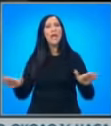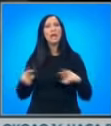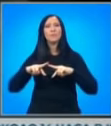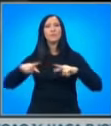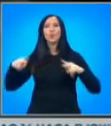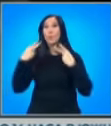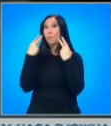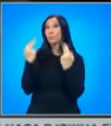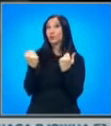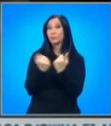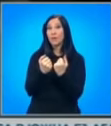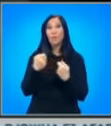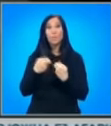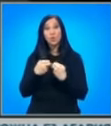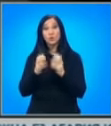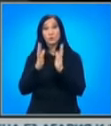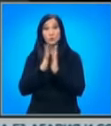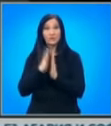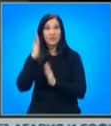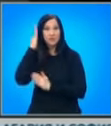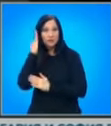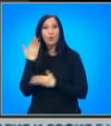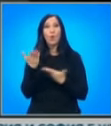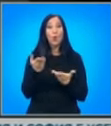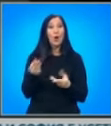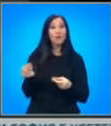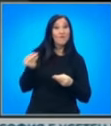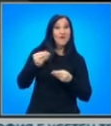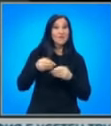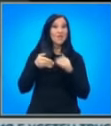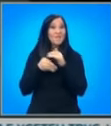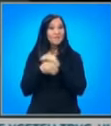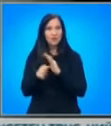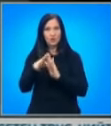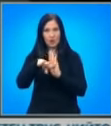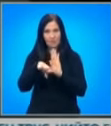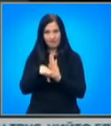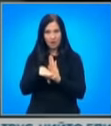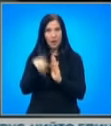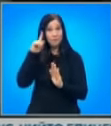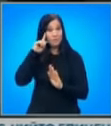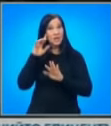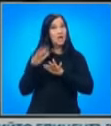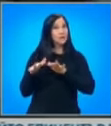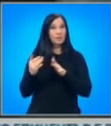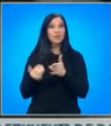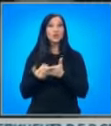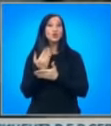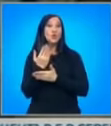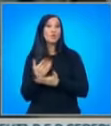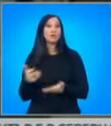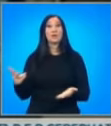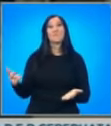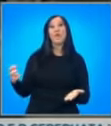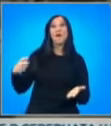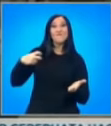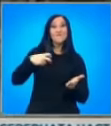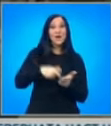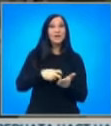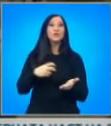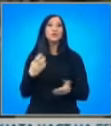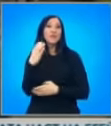публични места. Но Брюксел призовава страните, когато въвеждат вътрешни правила, да се съобразяват с новата валидност на